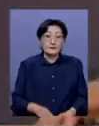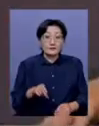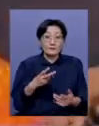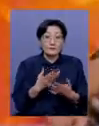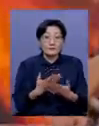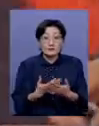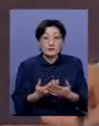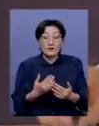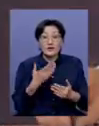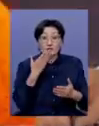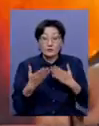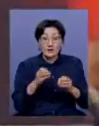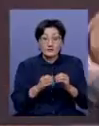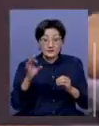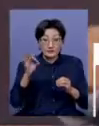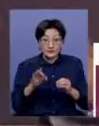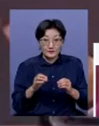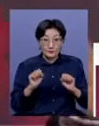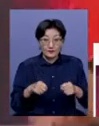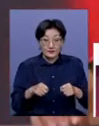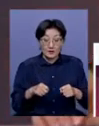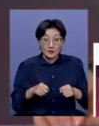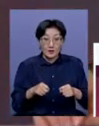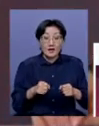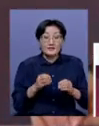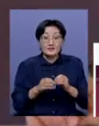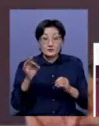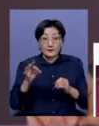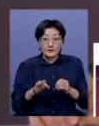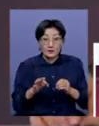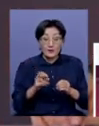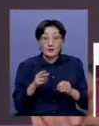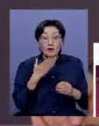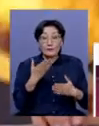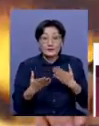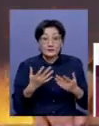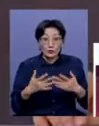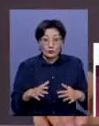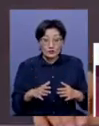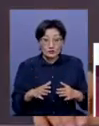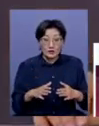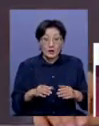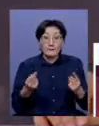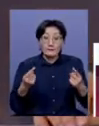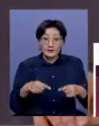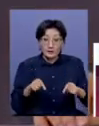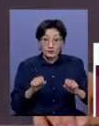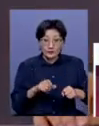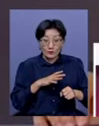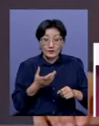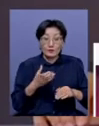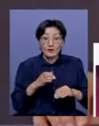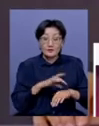показывает наш опрос 10 процента то есть можно экстраполировать 10 процентах к вам опросили уже на грани банкротства то есть они уже фактически